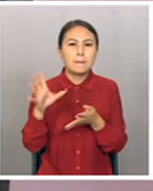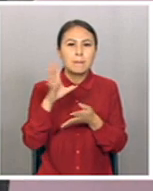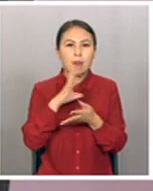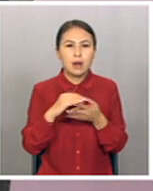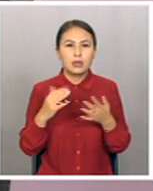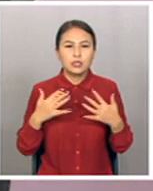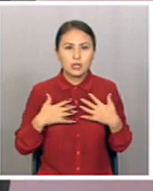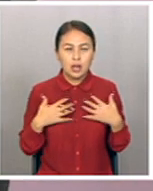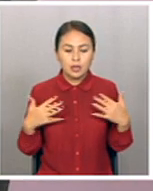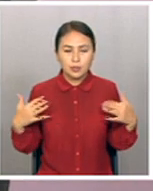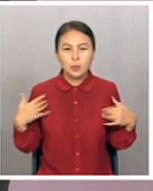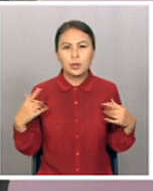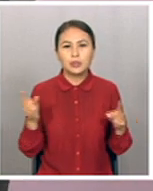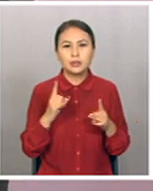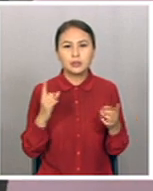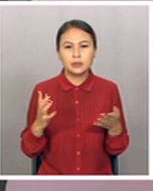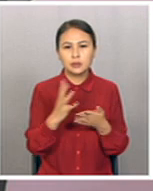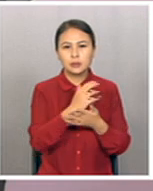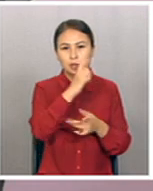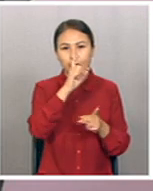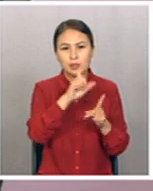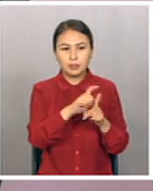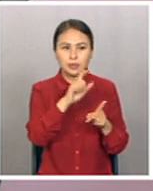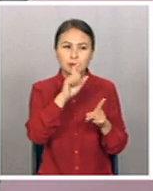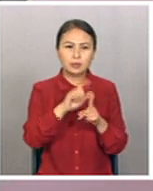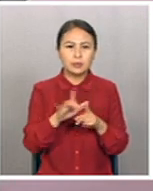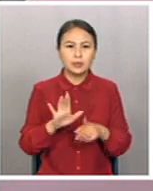жануарлар қысқа азық жинап дайындалама?